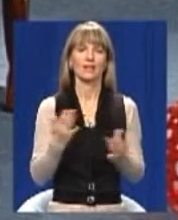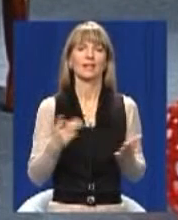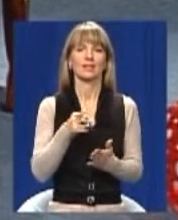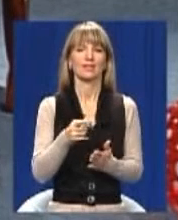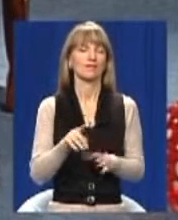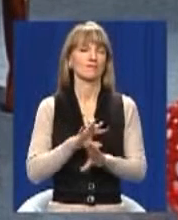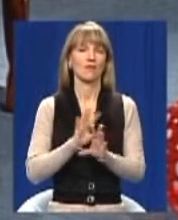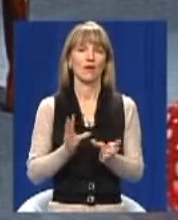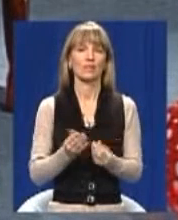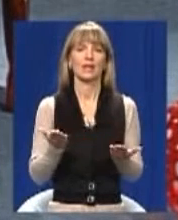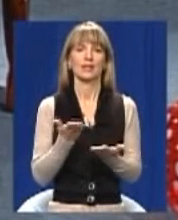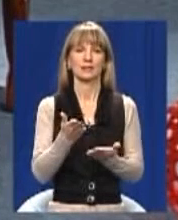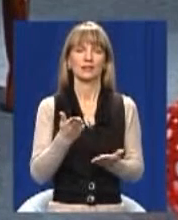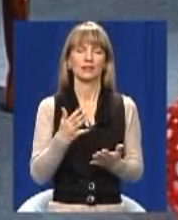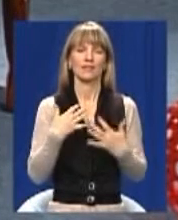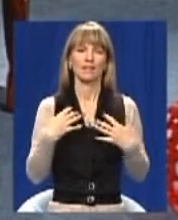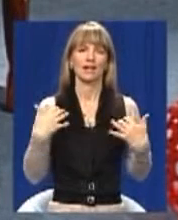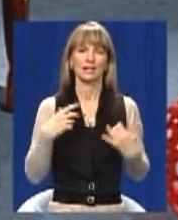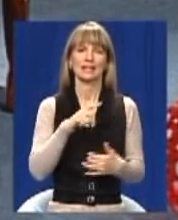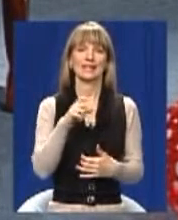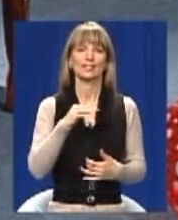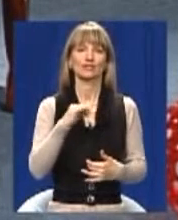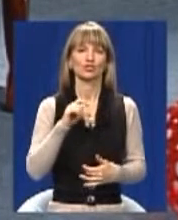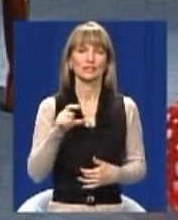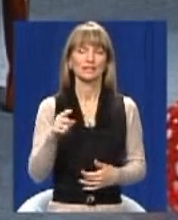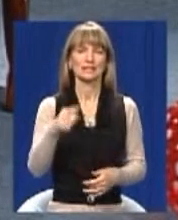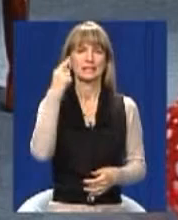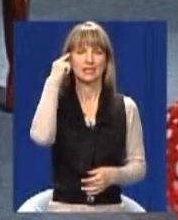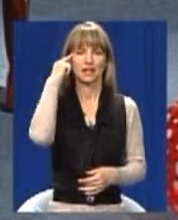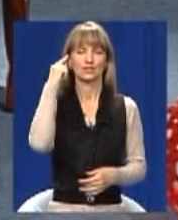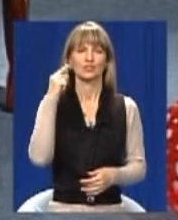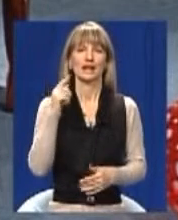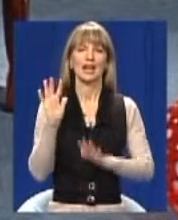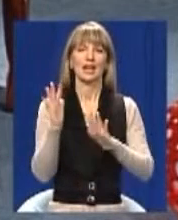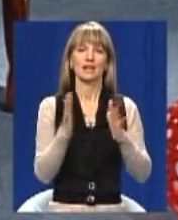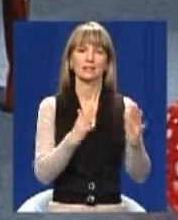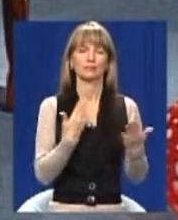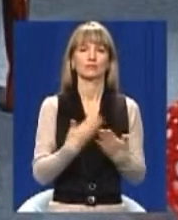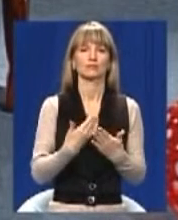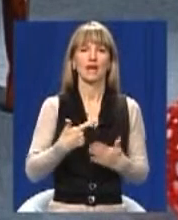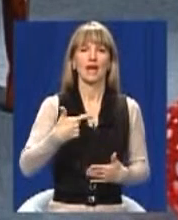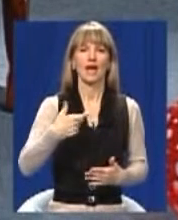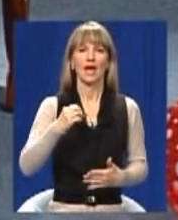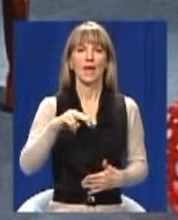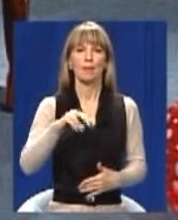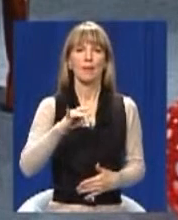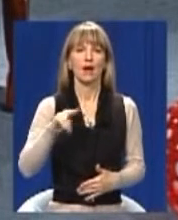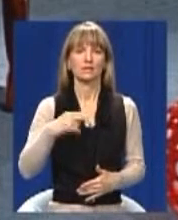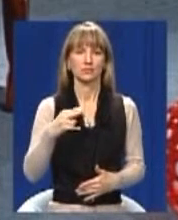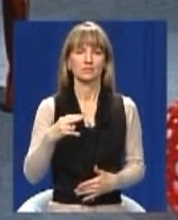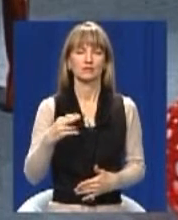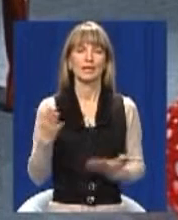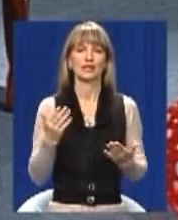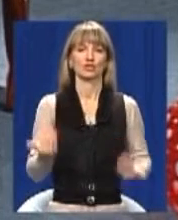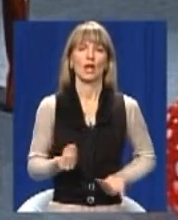ти взагалі, з яких ти тварин, хижих, знаєш? Лісних? Гепарда знаю. А тих, котрі живуть у